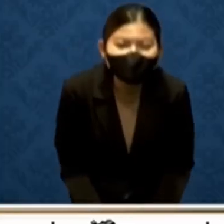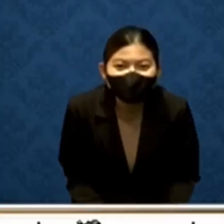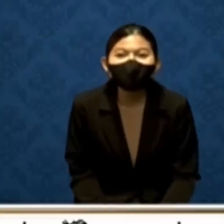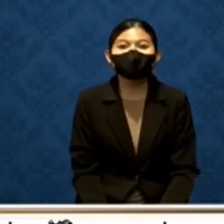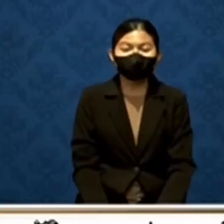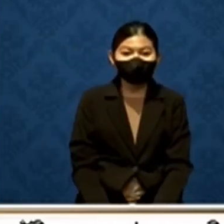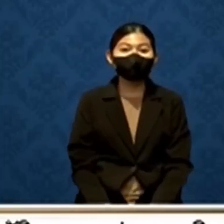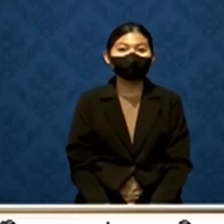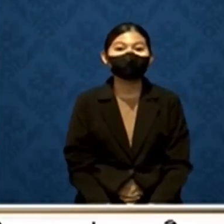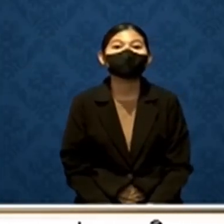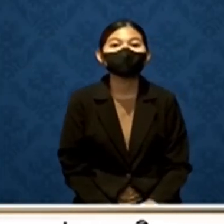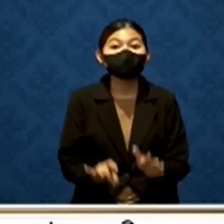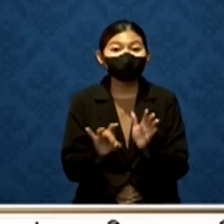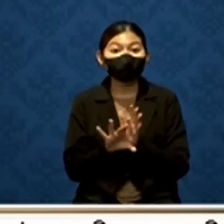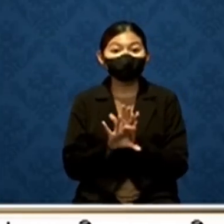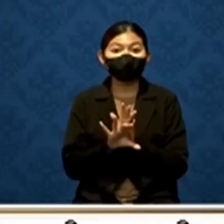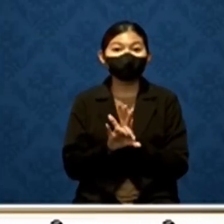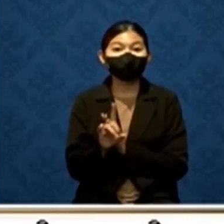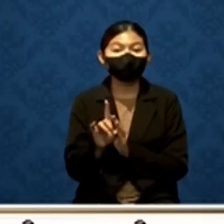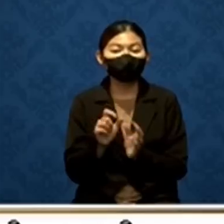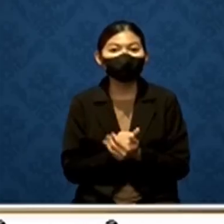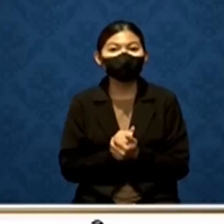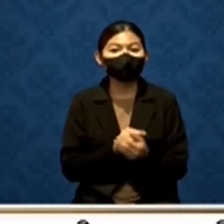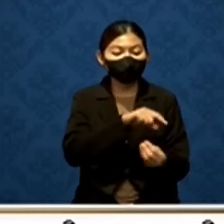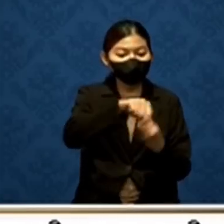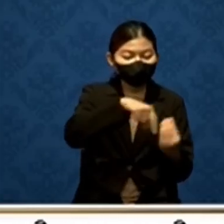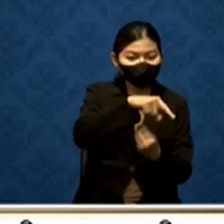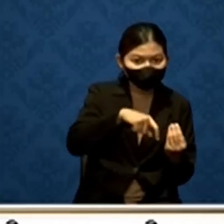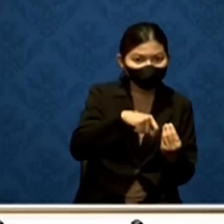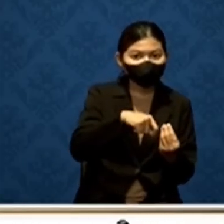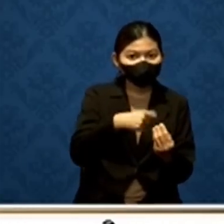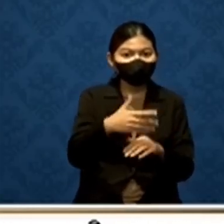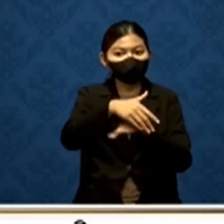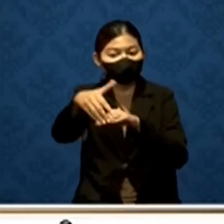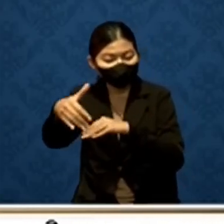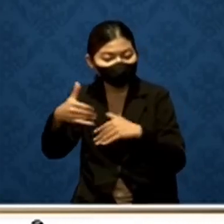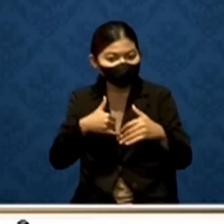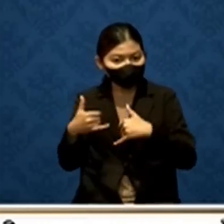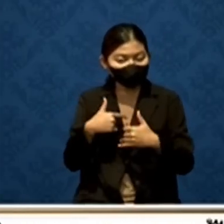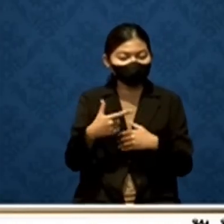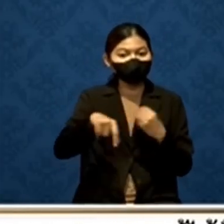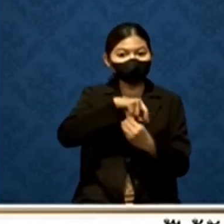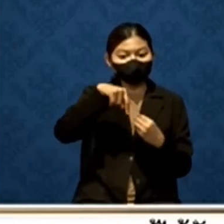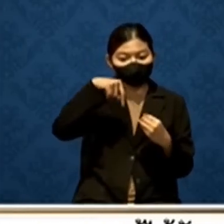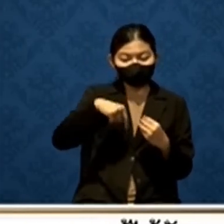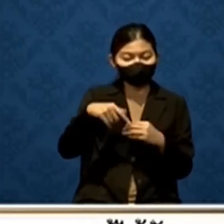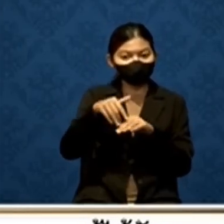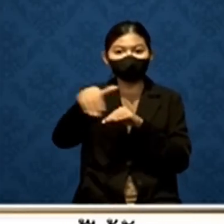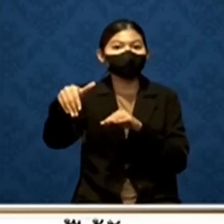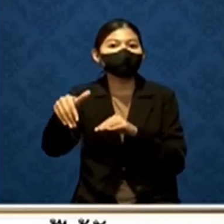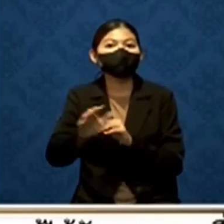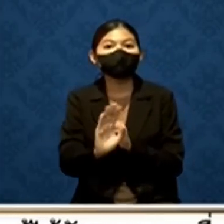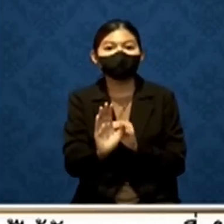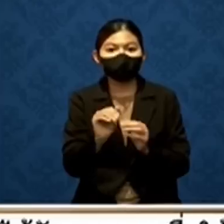เศรษฐกิจจากนอกมาใน ไมใช่ไหนไปนอกหรอการทำเศษฐกจสร้างสารเพื่ให้เกิด Soft Power จิงๆ